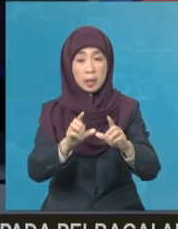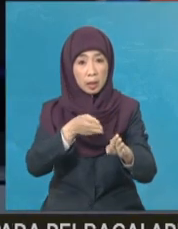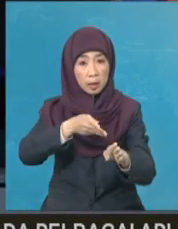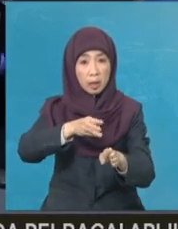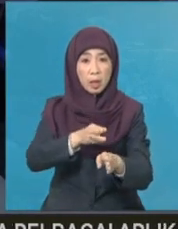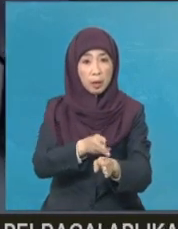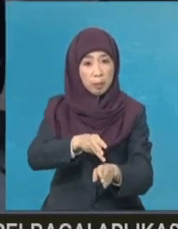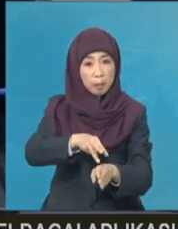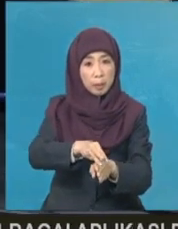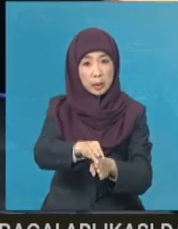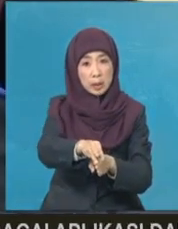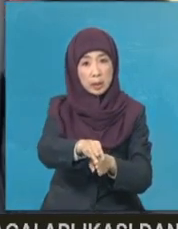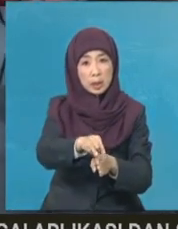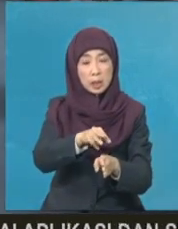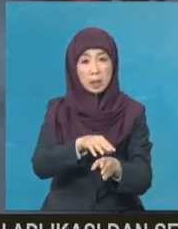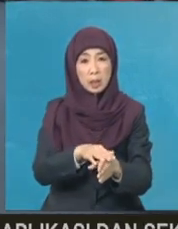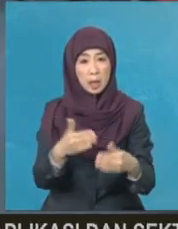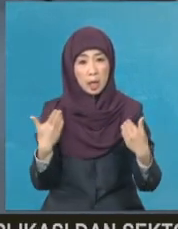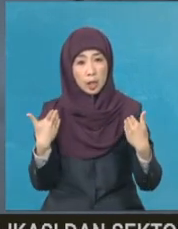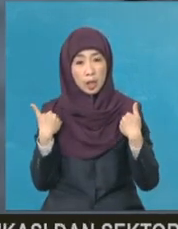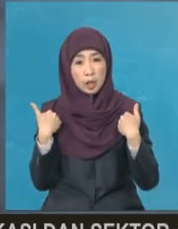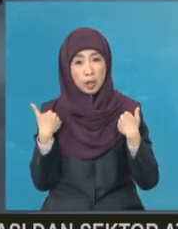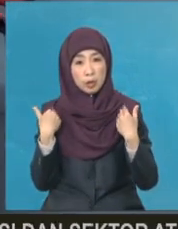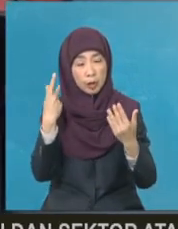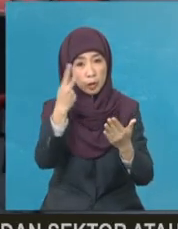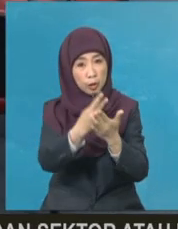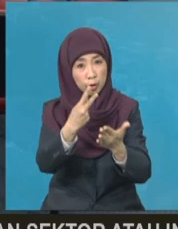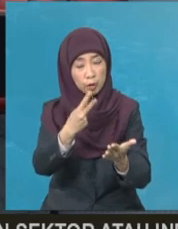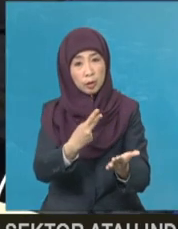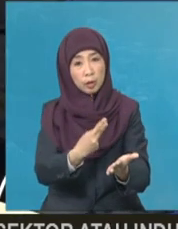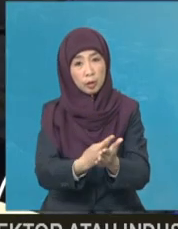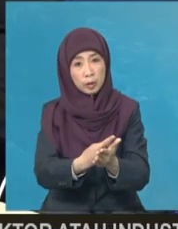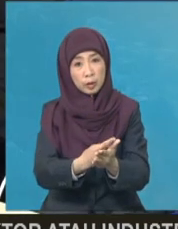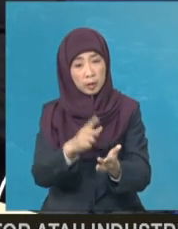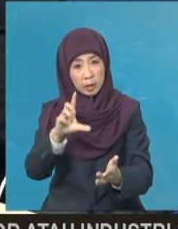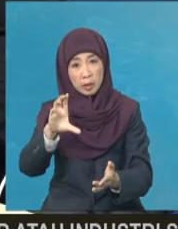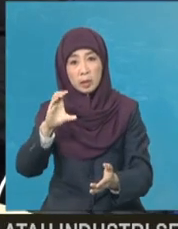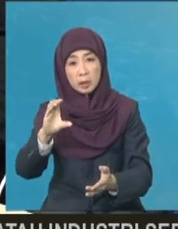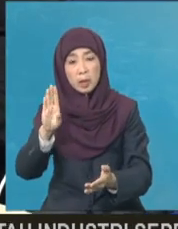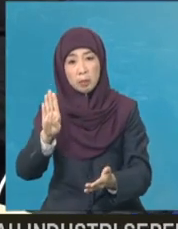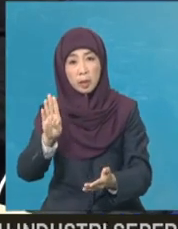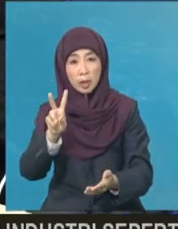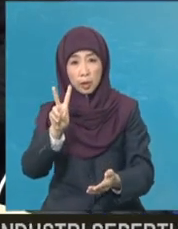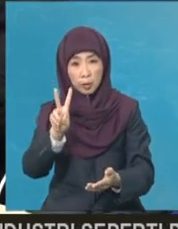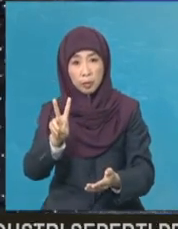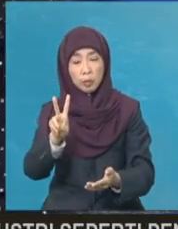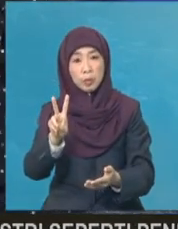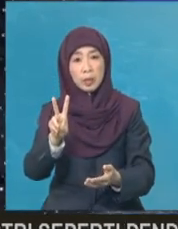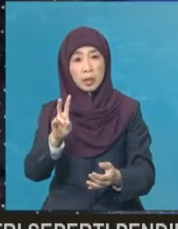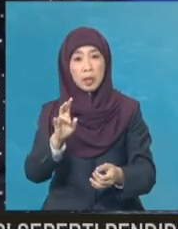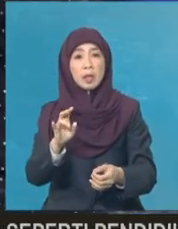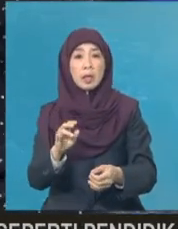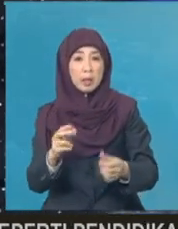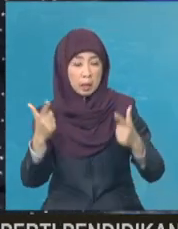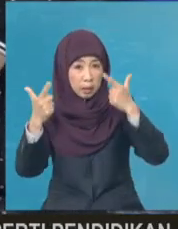program Nah ada jual kost yang terbaru di Lasmono college uc2 International tourism management